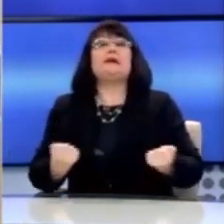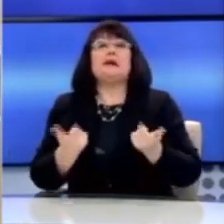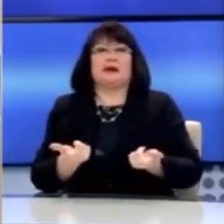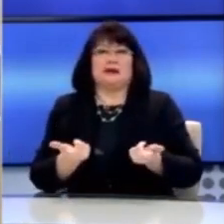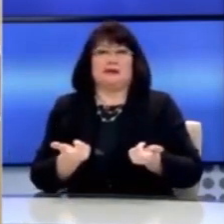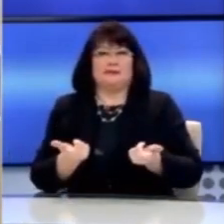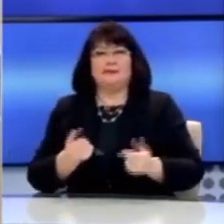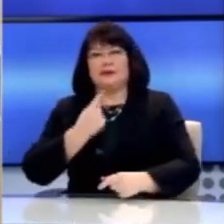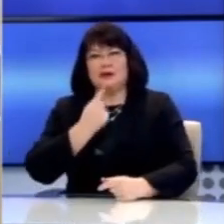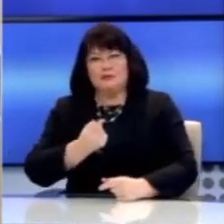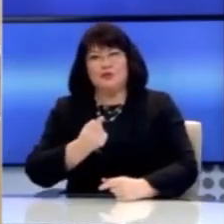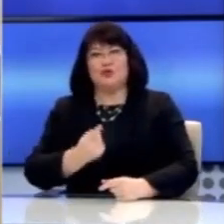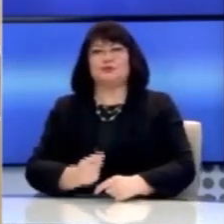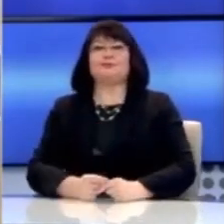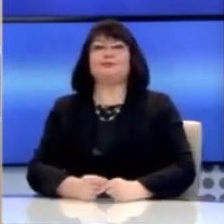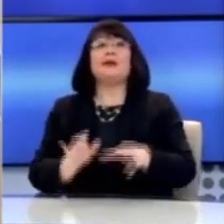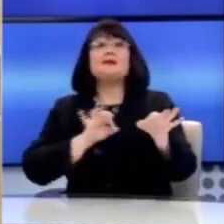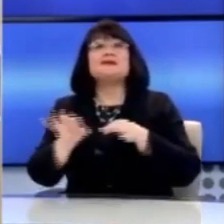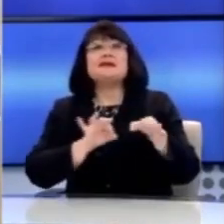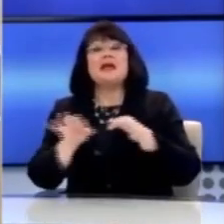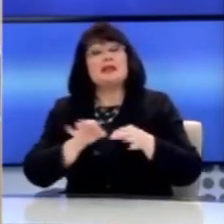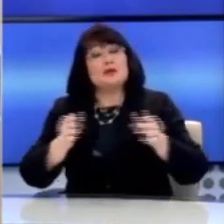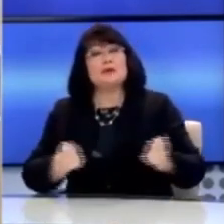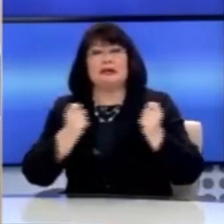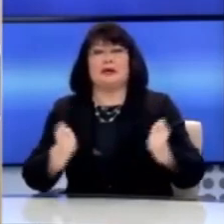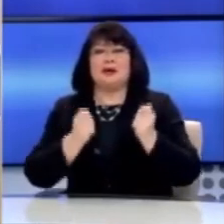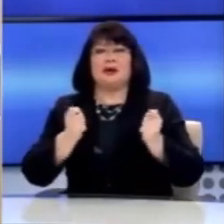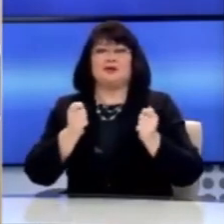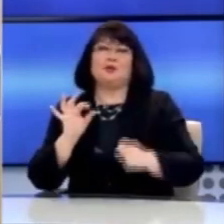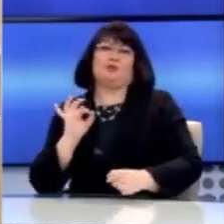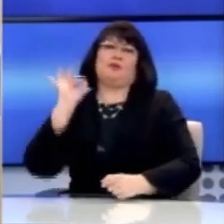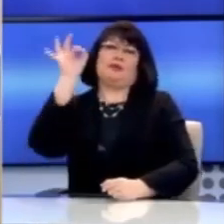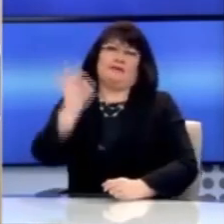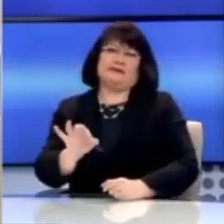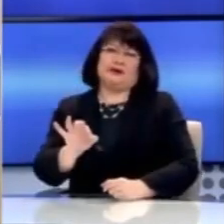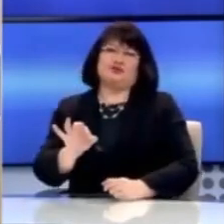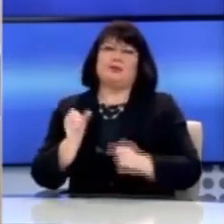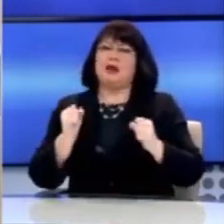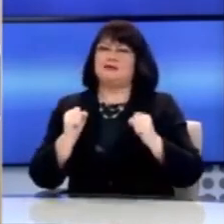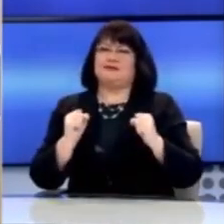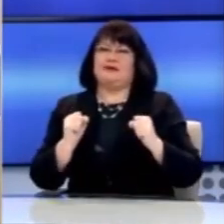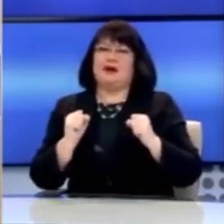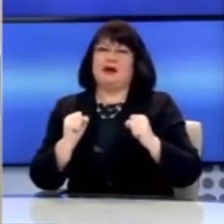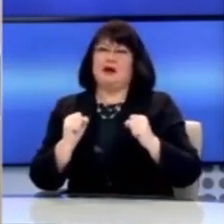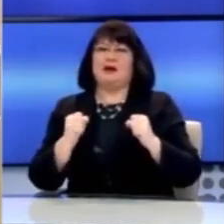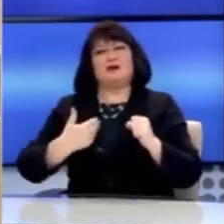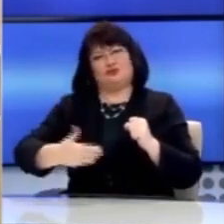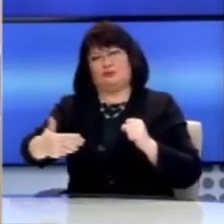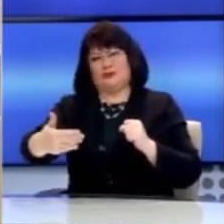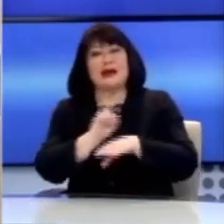σήμερα μαζί με το σχέδιο το οποίο θα μας οδηγήσει με ασφάλεια στο